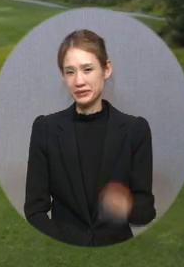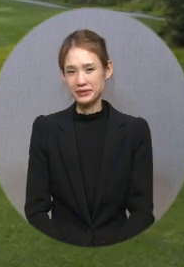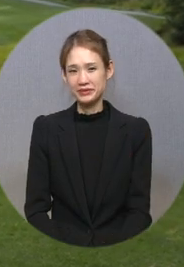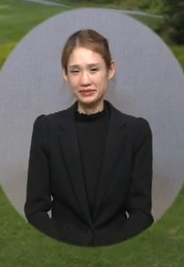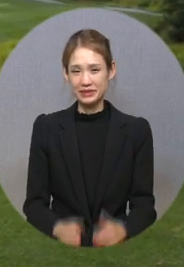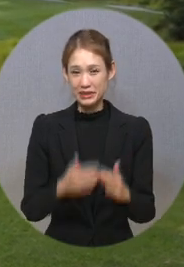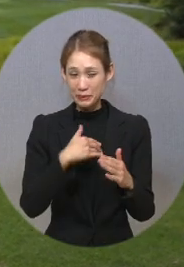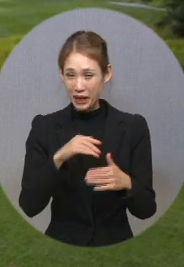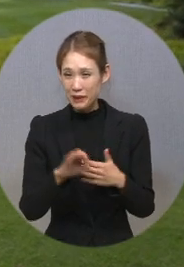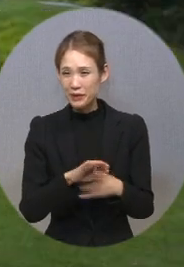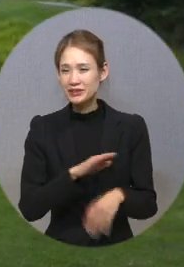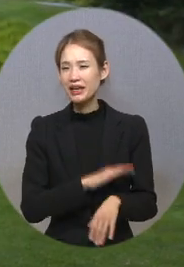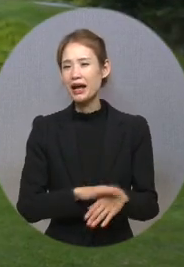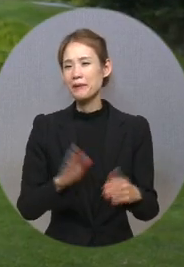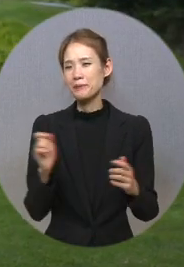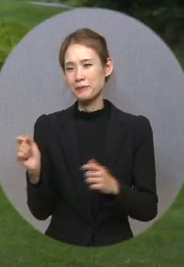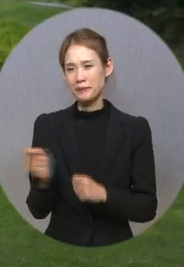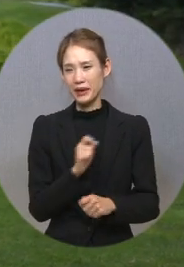되면 잘 맞더라.